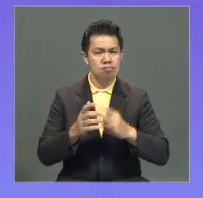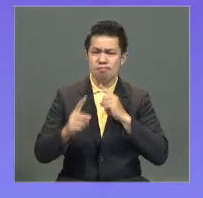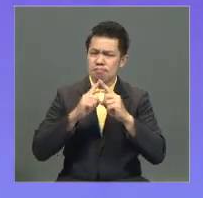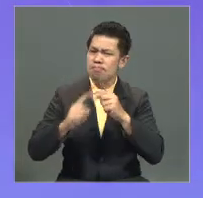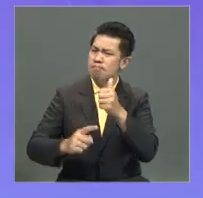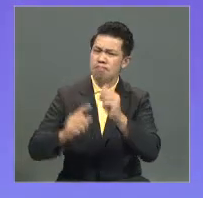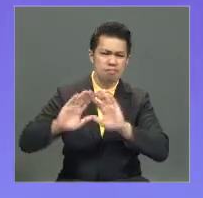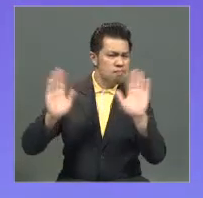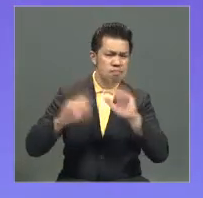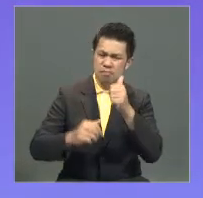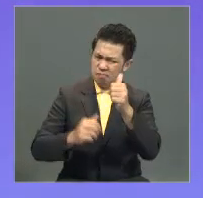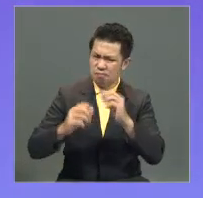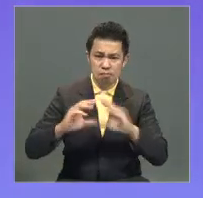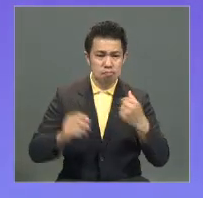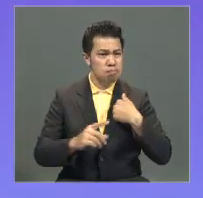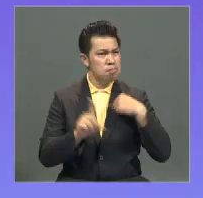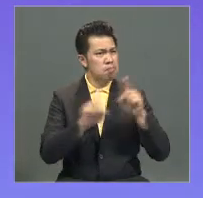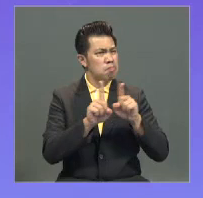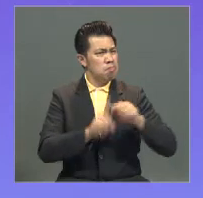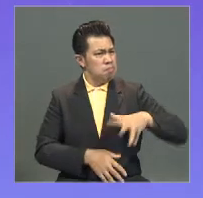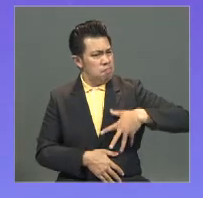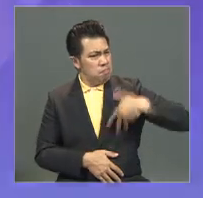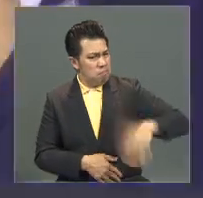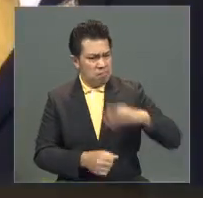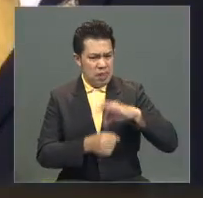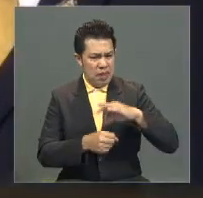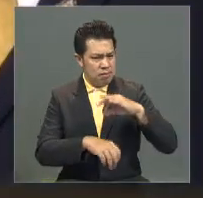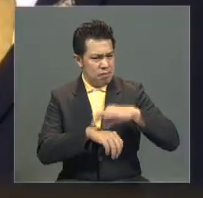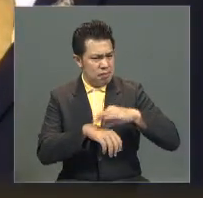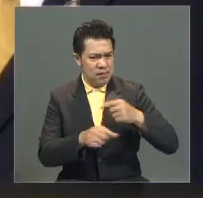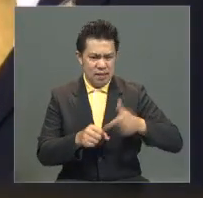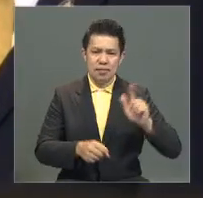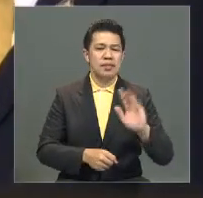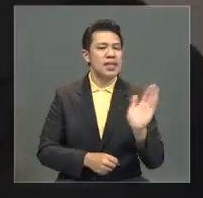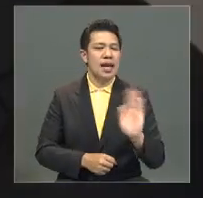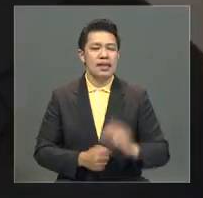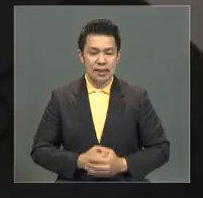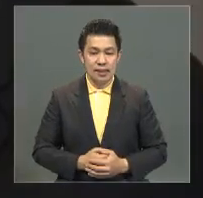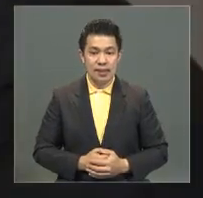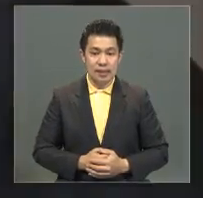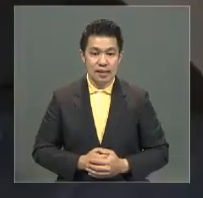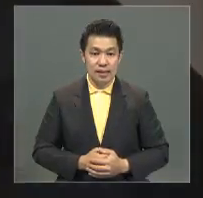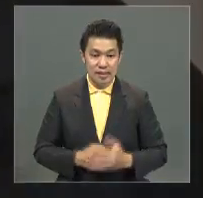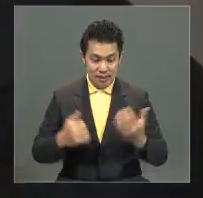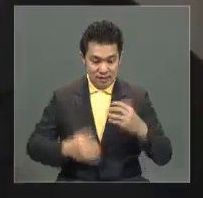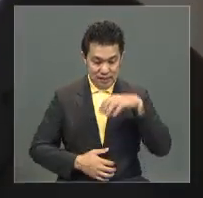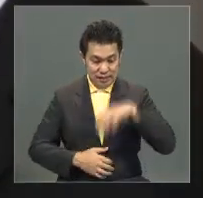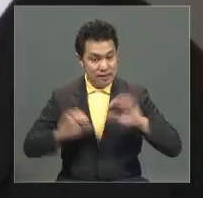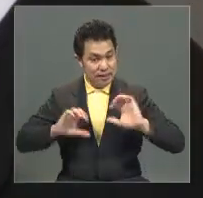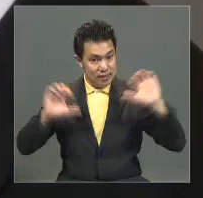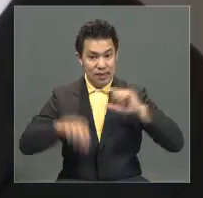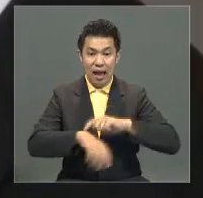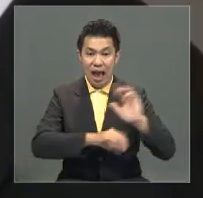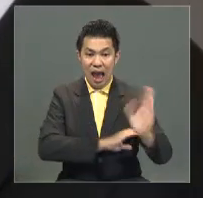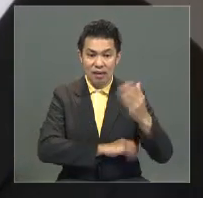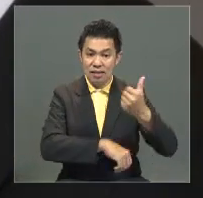ดีแล้วก็ไม่ได้ถูกกดดันให้ลาออกด้วยนะคะโดยบรรยากาศที่ทำเนียบรัฐบาลอันนี้ตั้งแต่ช่วงเช้านะคะนายอุตมะสาวน